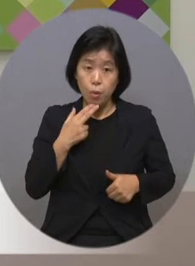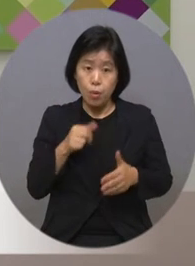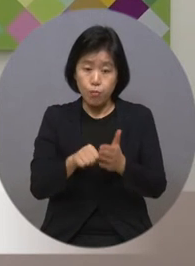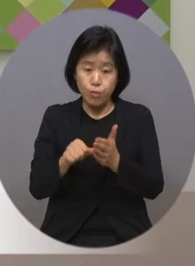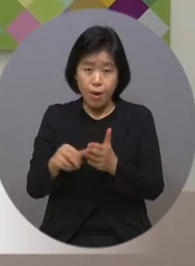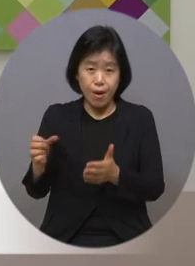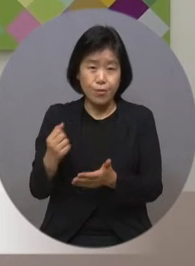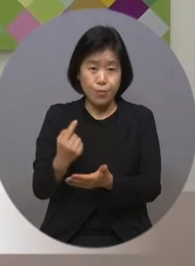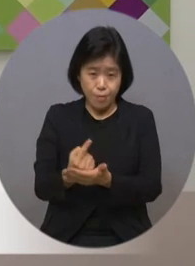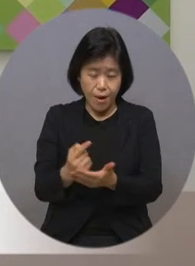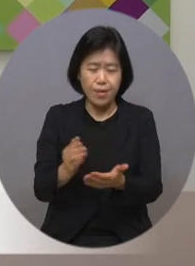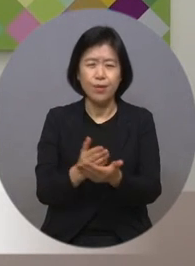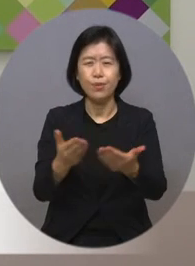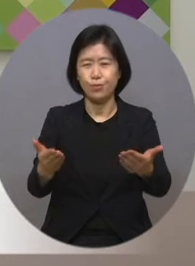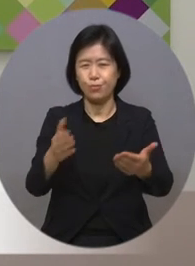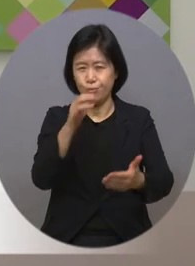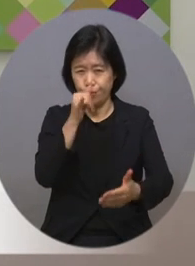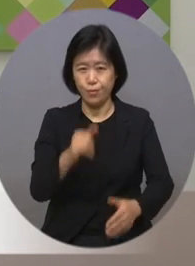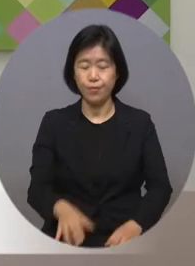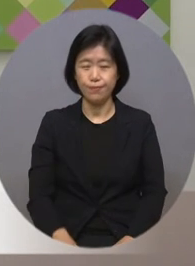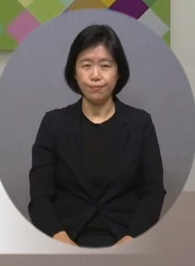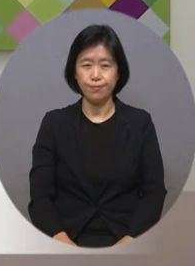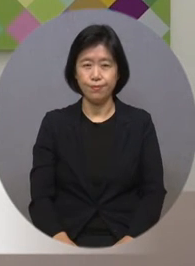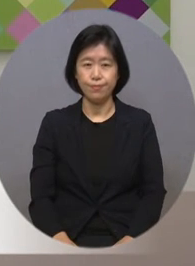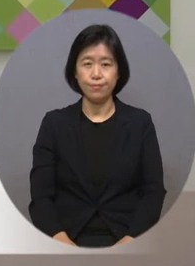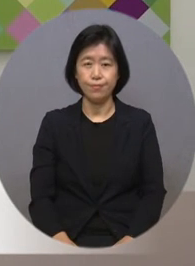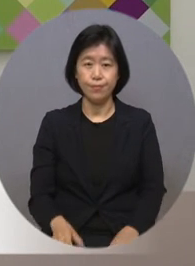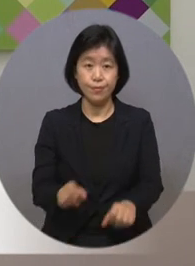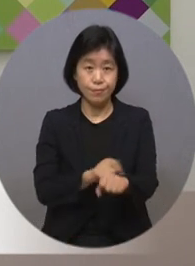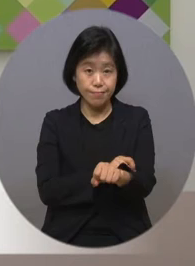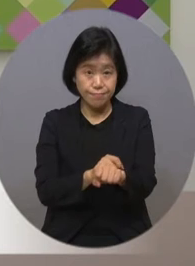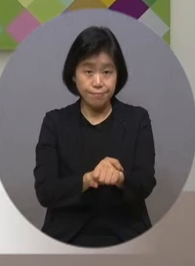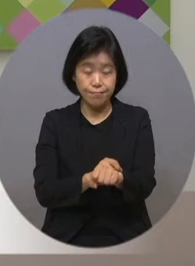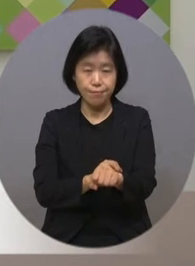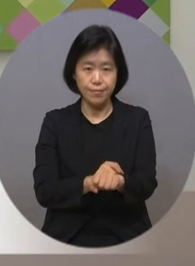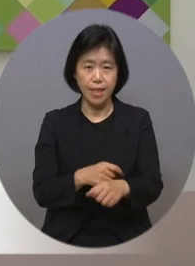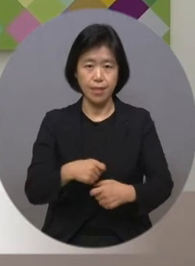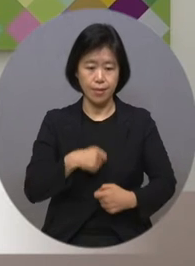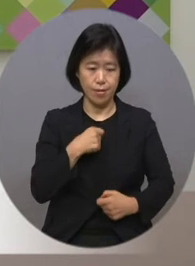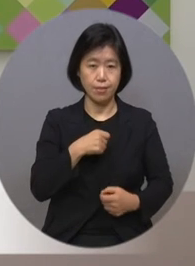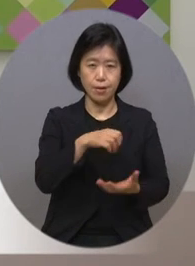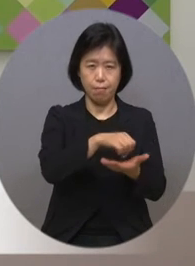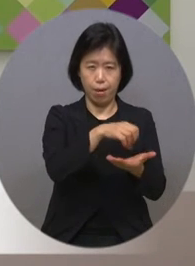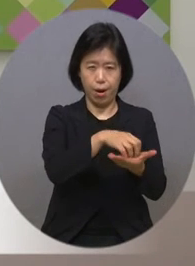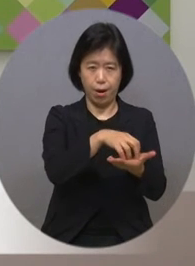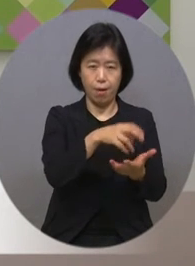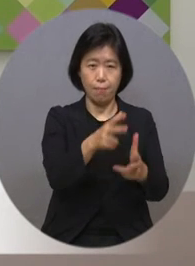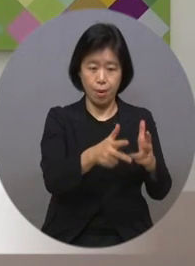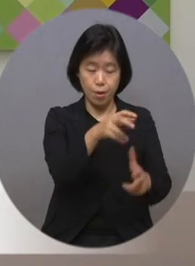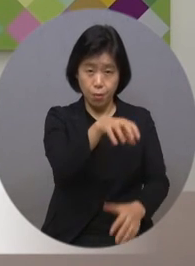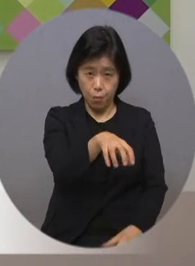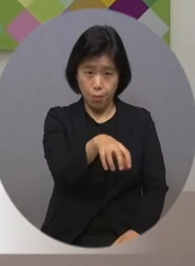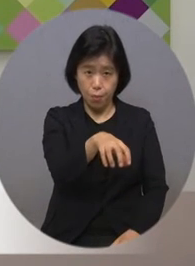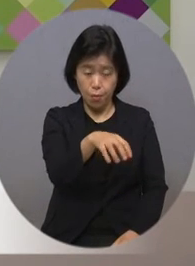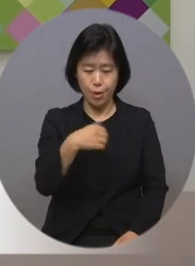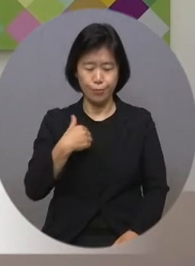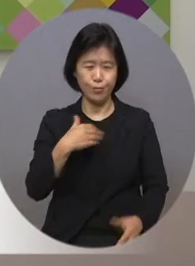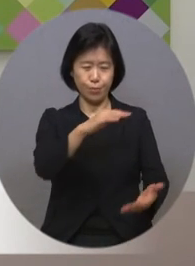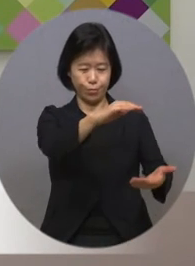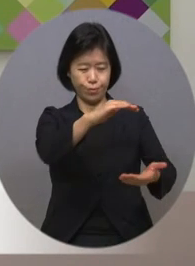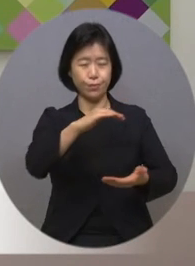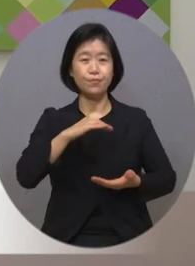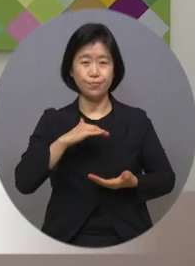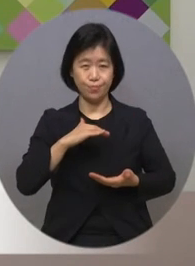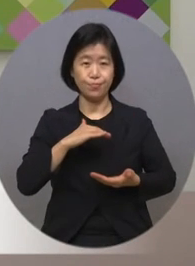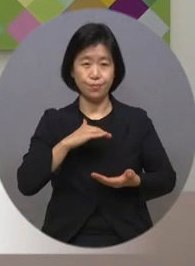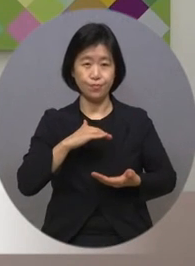선행 부분들이 또 발굴이 되었거든요. 특히 정직한 제빵소에서 저희에게 이제 빵을 후원해